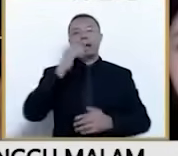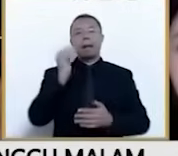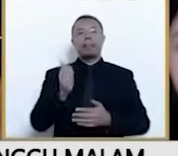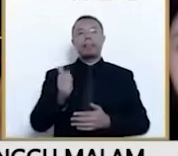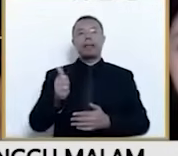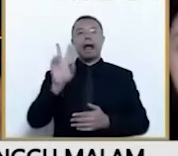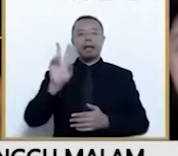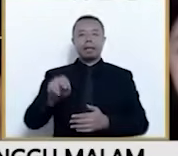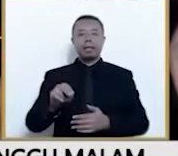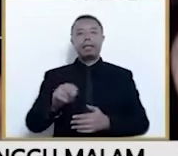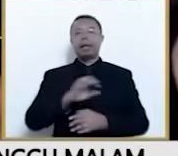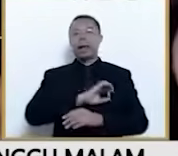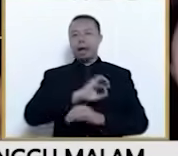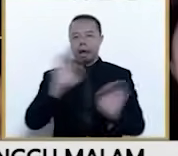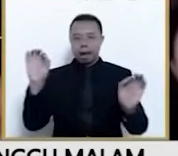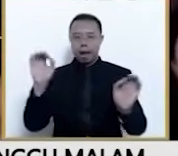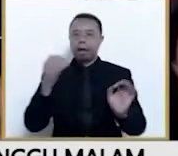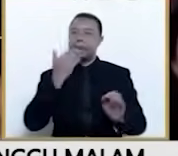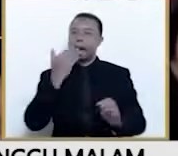dibutuhkan. Mungkin itu, terima kasih.